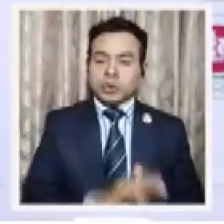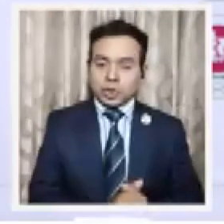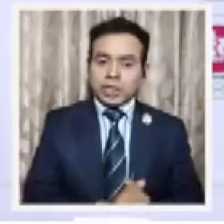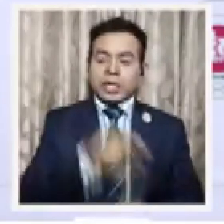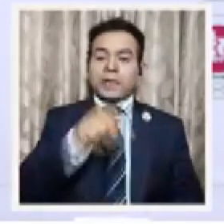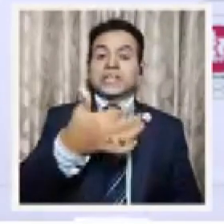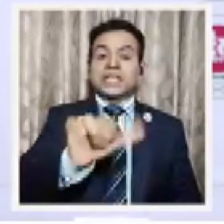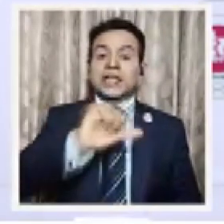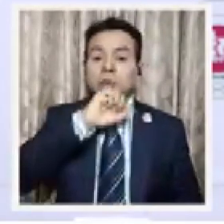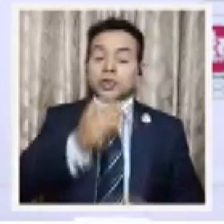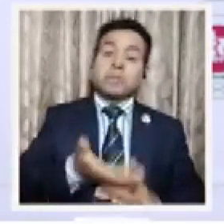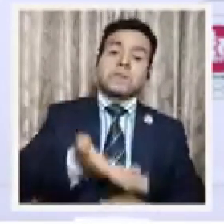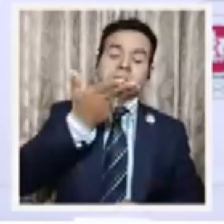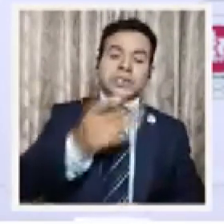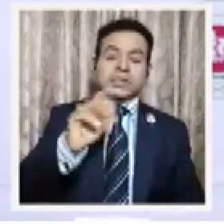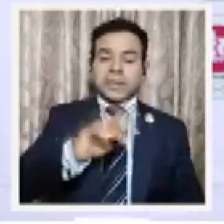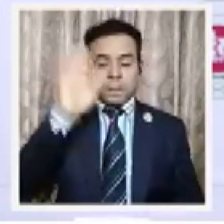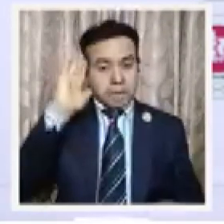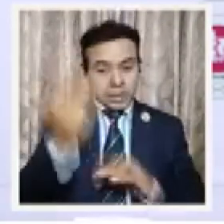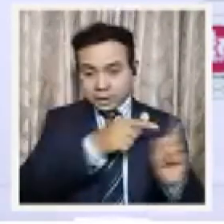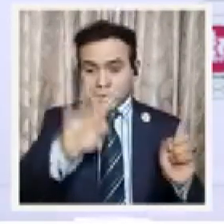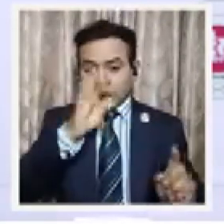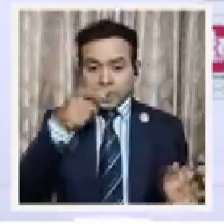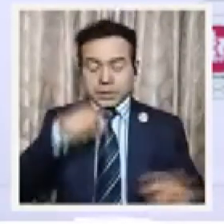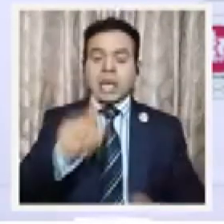14.11%, 51 থেকে 60 890 জন